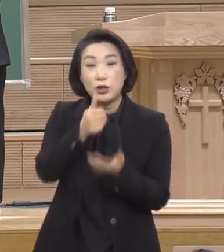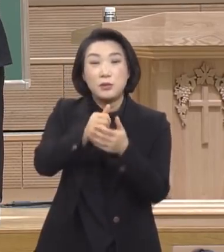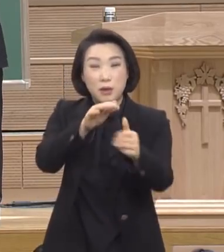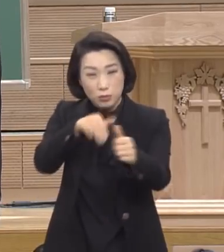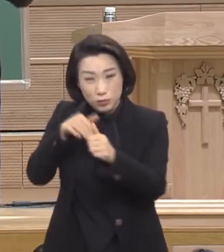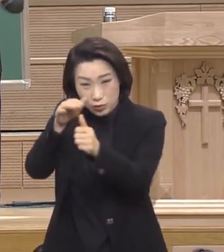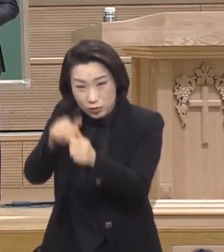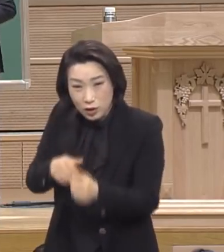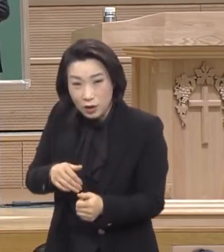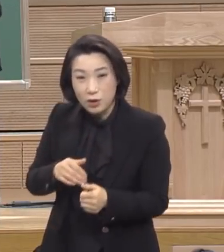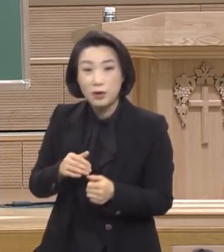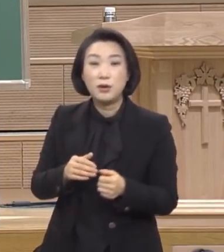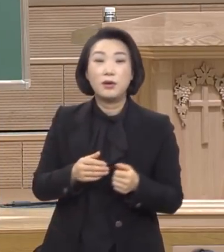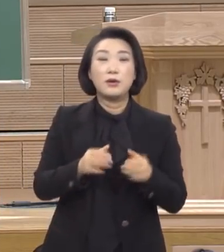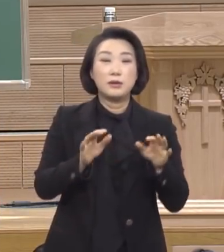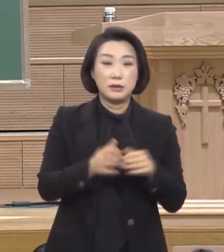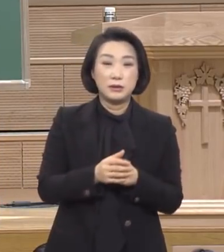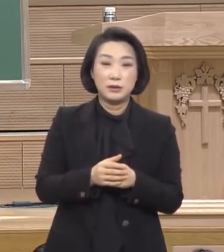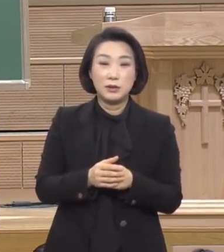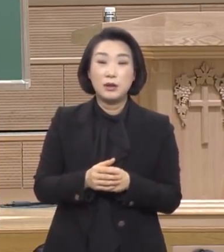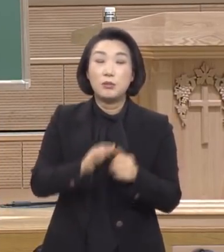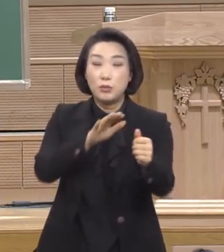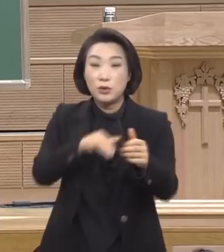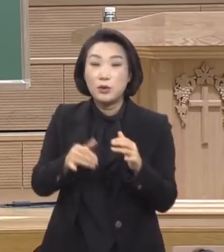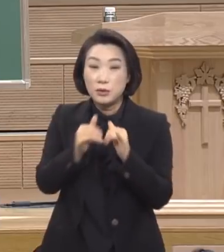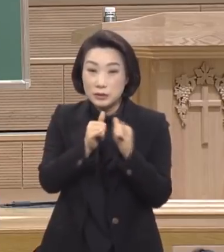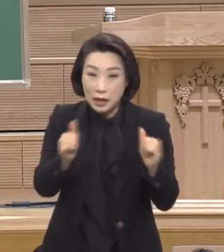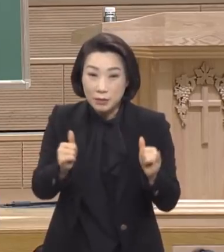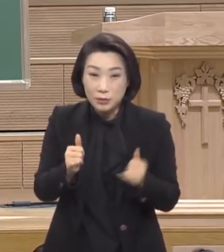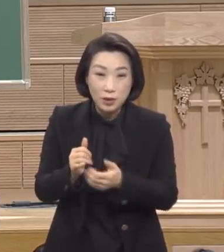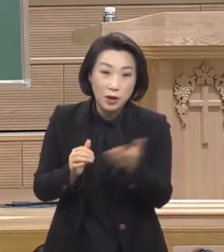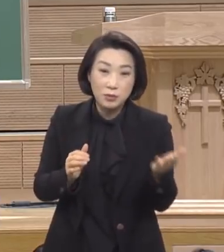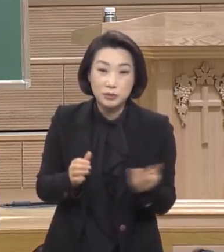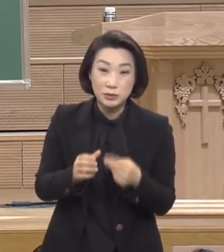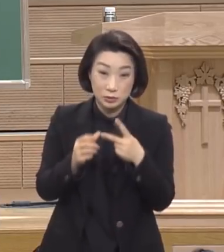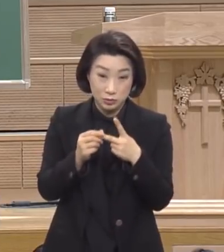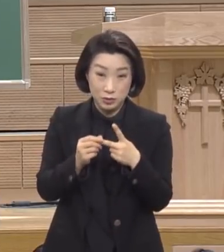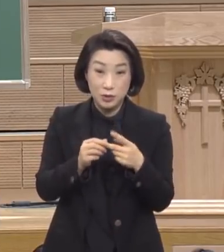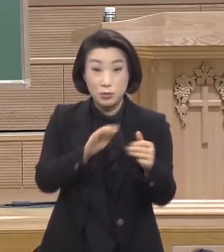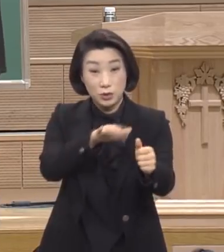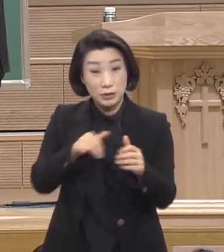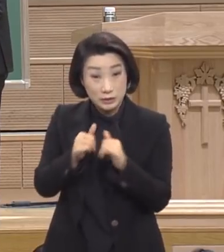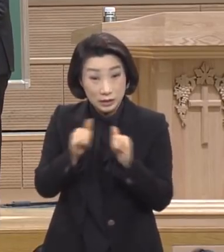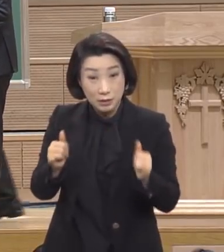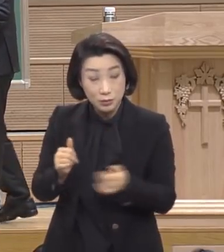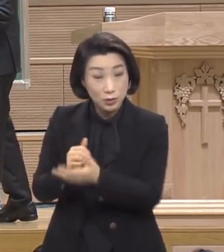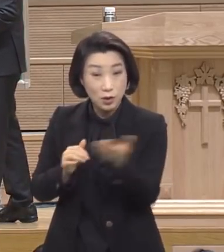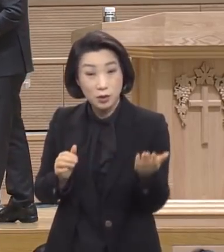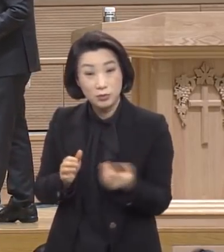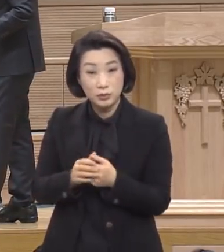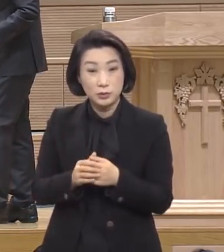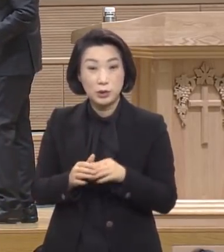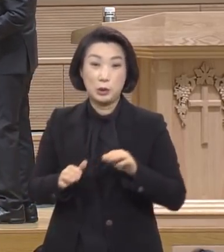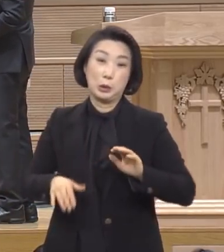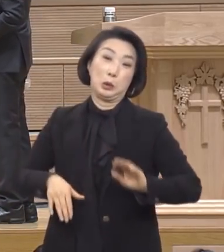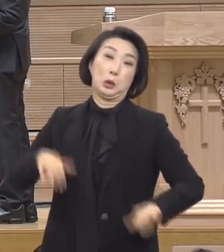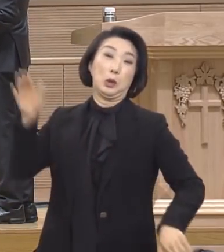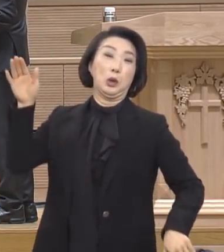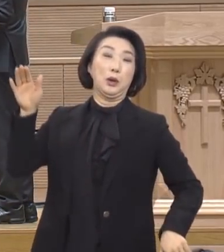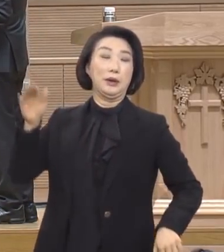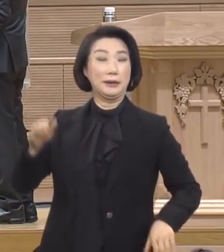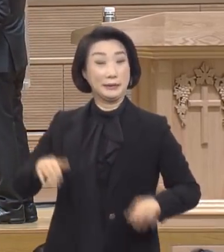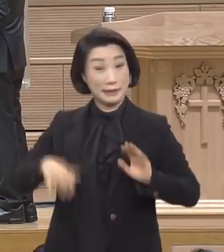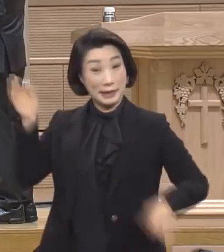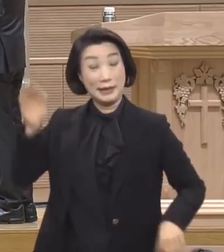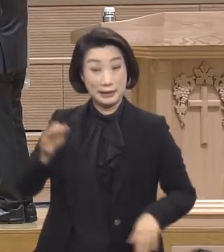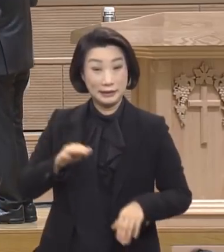불러서 부르심을 입은 자들의 존재, 부르심을 입은 자들의 존재는 이건 완전히 다르다.